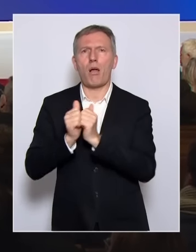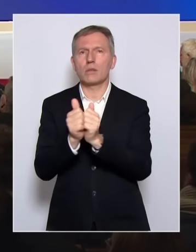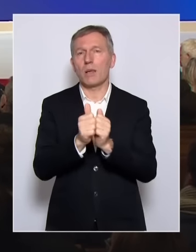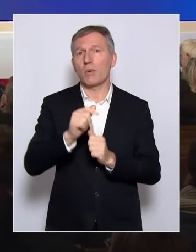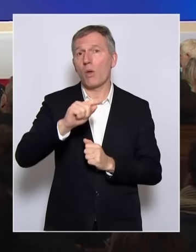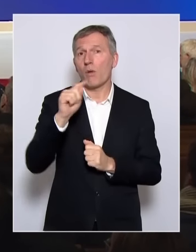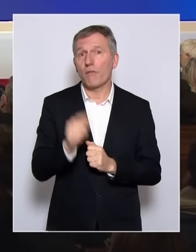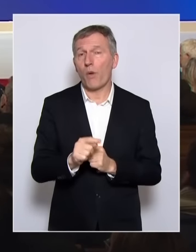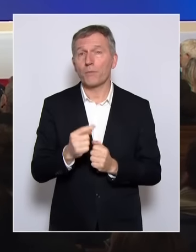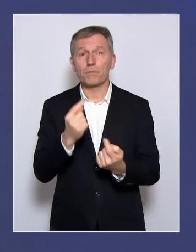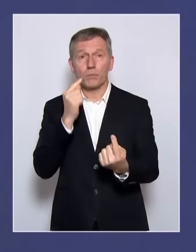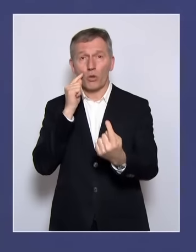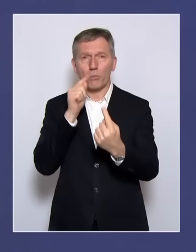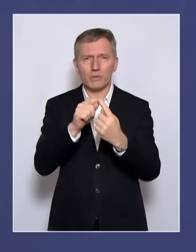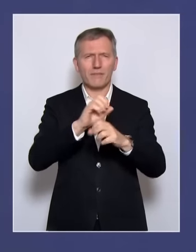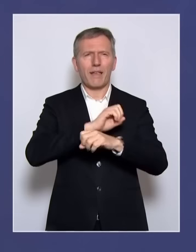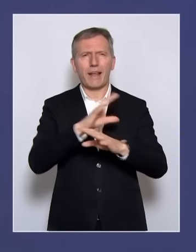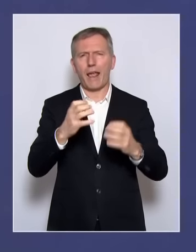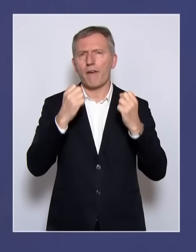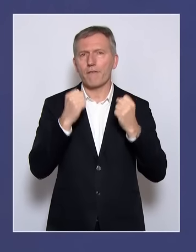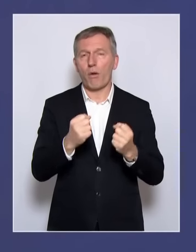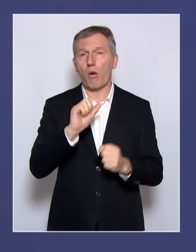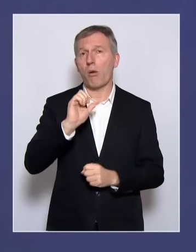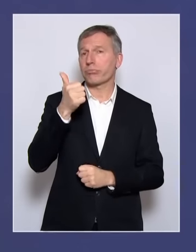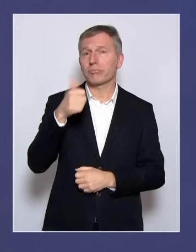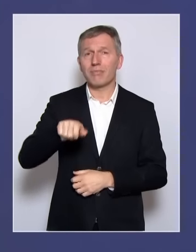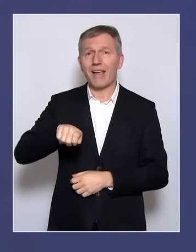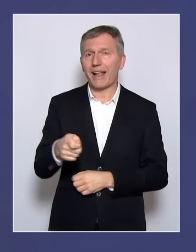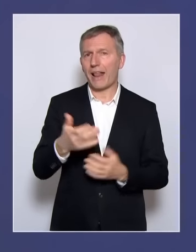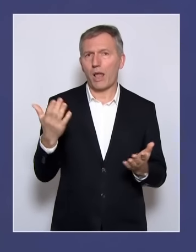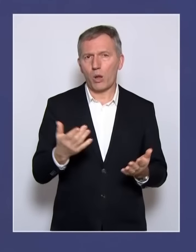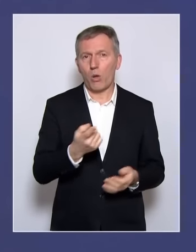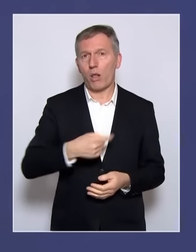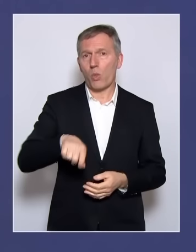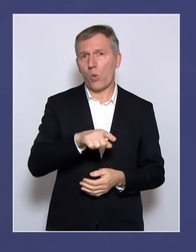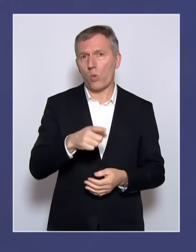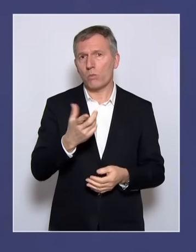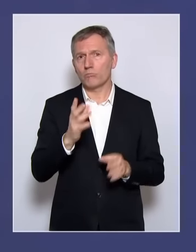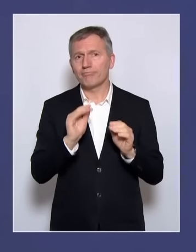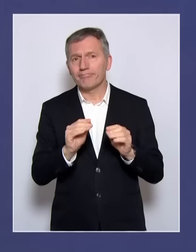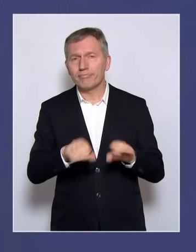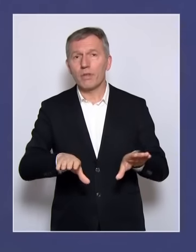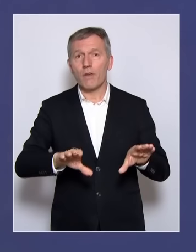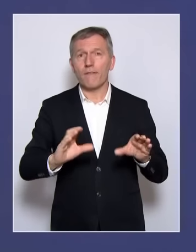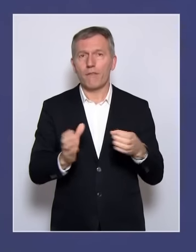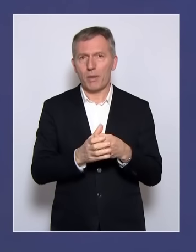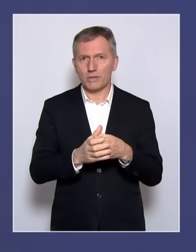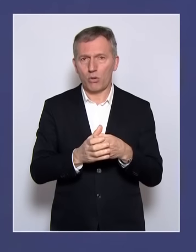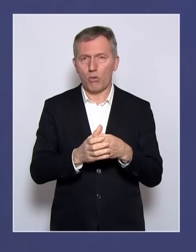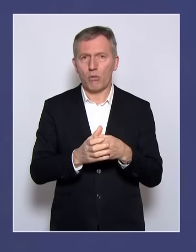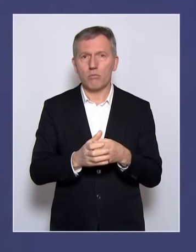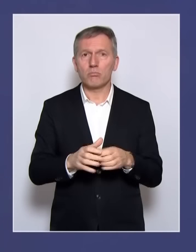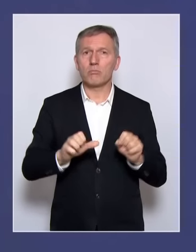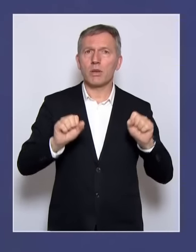faut donc des objectifs clairs et ambitieux. Et la clé, c'est la formation et la